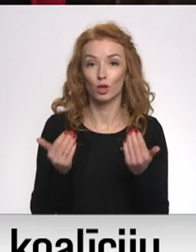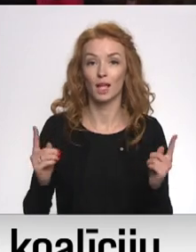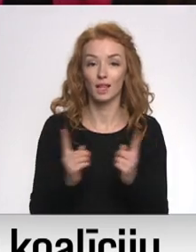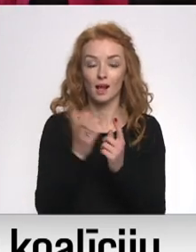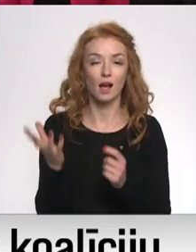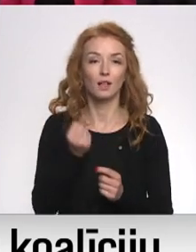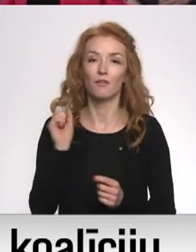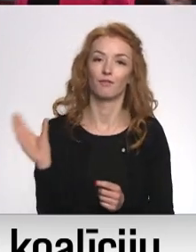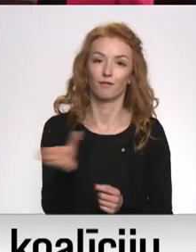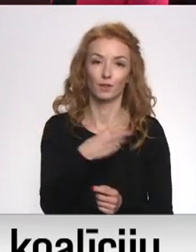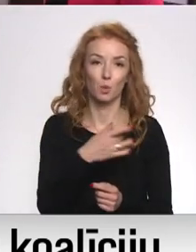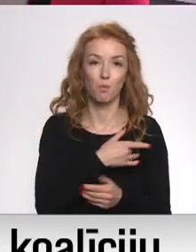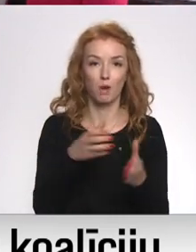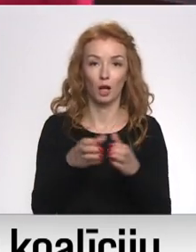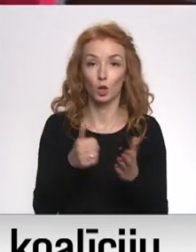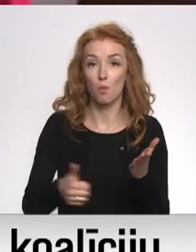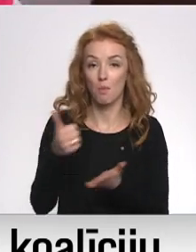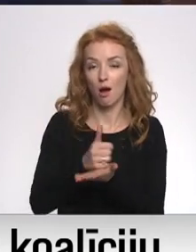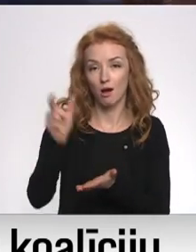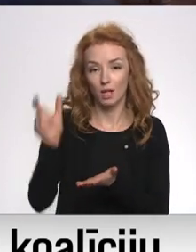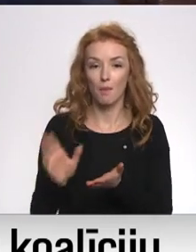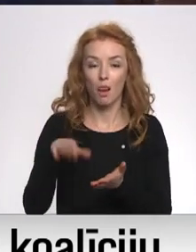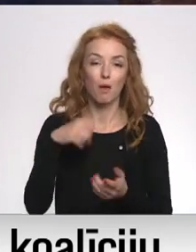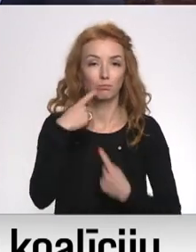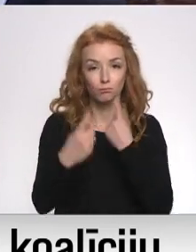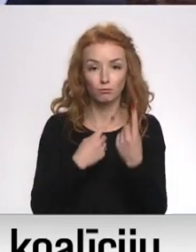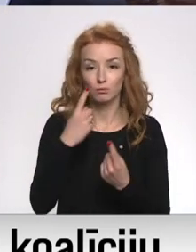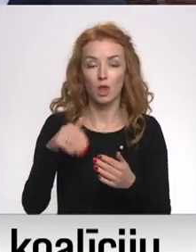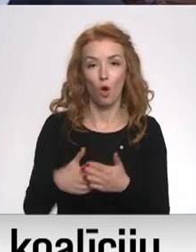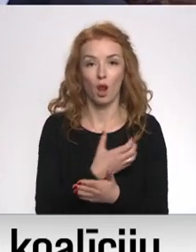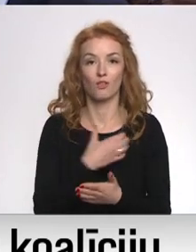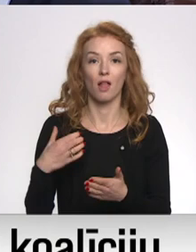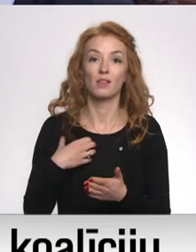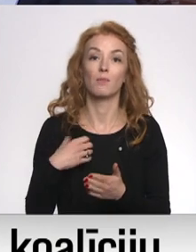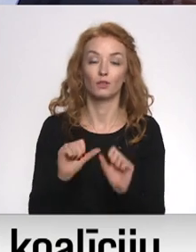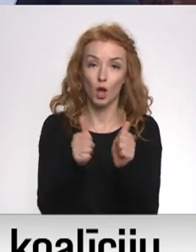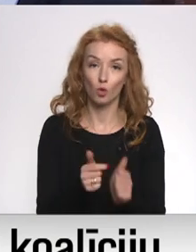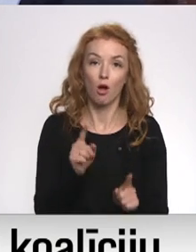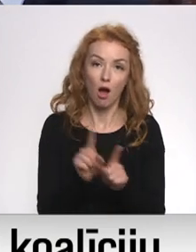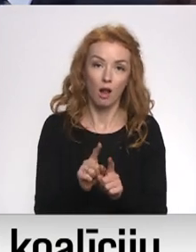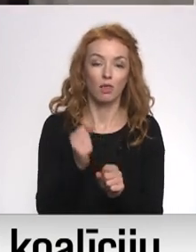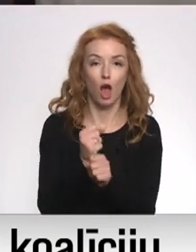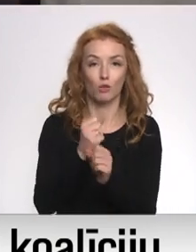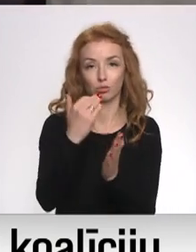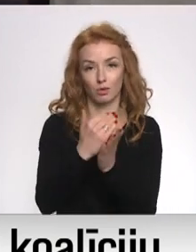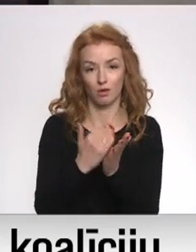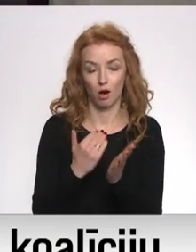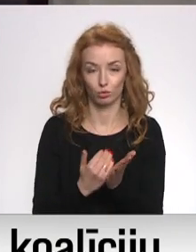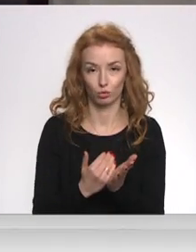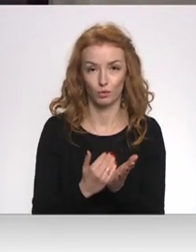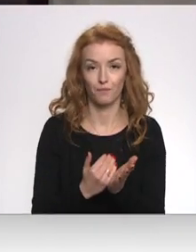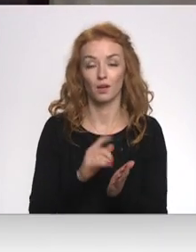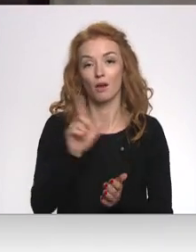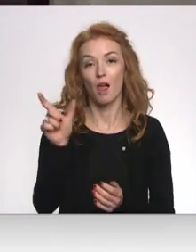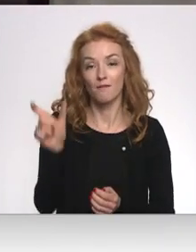visu jaunievēlēto partiju pārstāvjiem, lai pārunātu gan jaunās valdības veidošanu, gan darāmus darbus. No visām